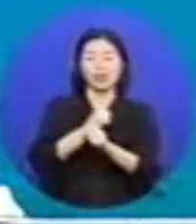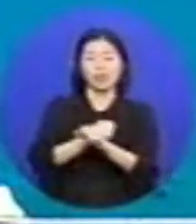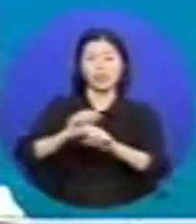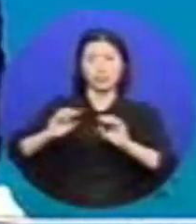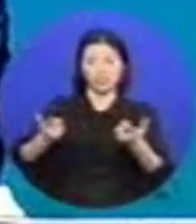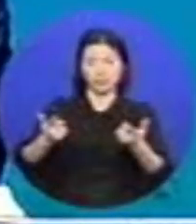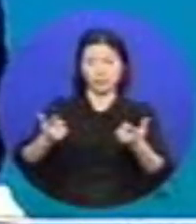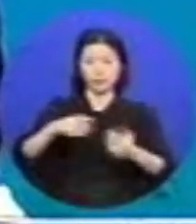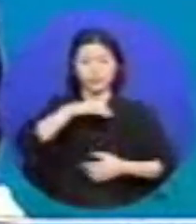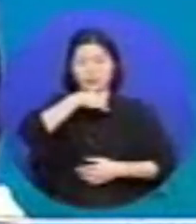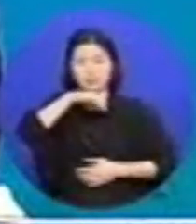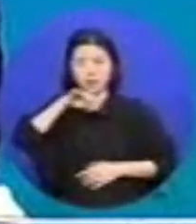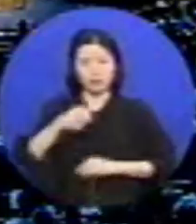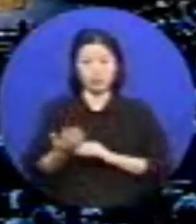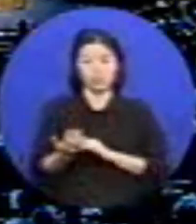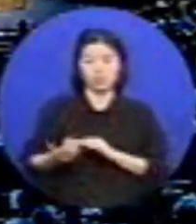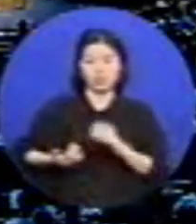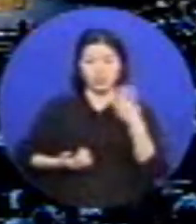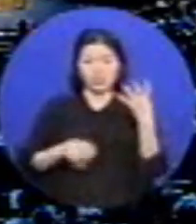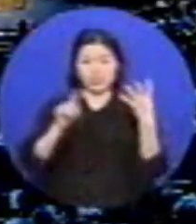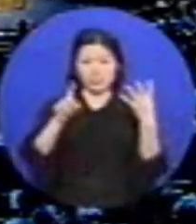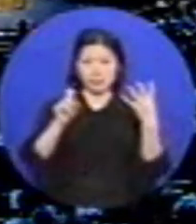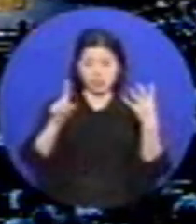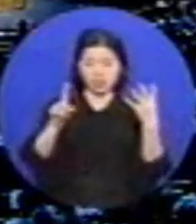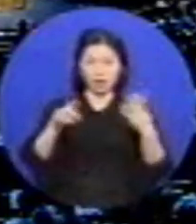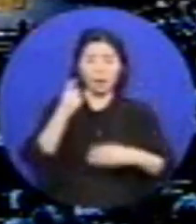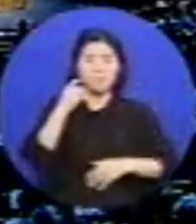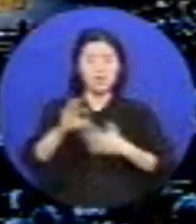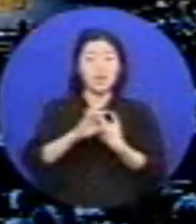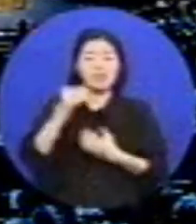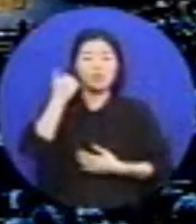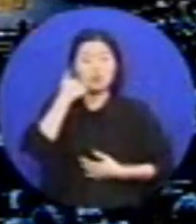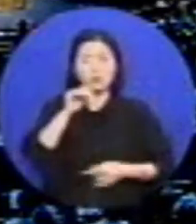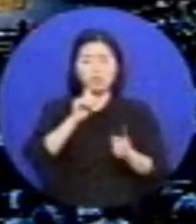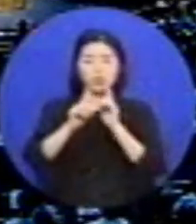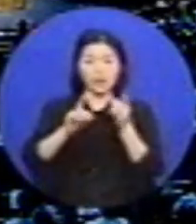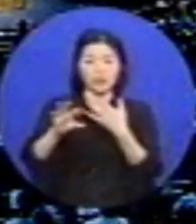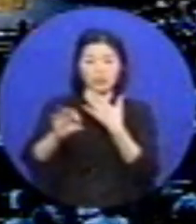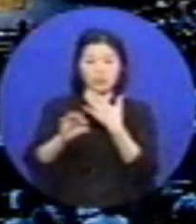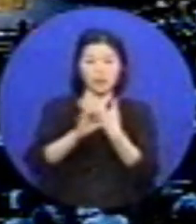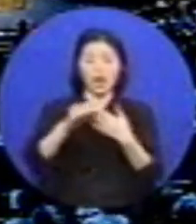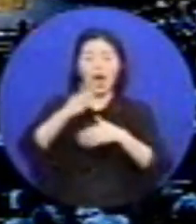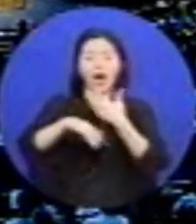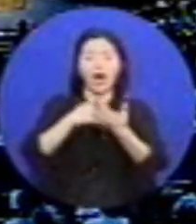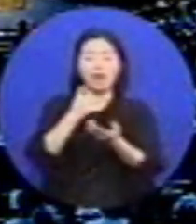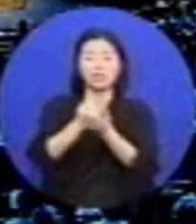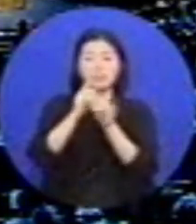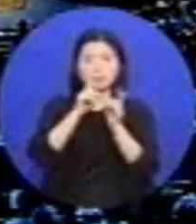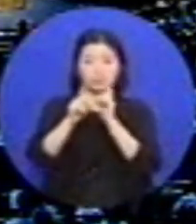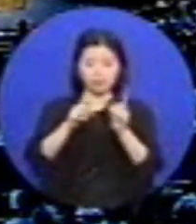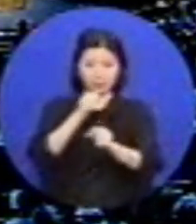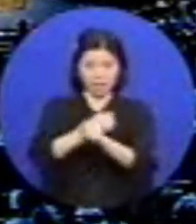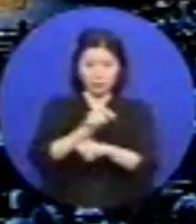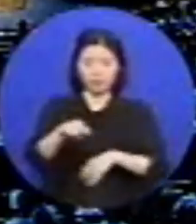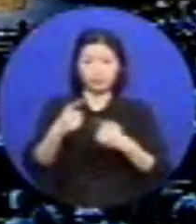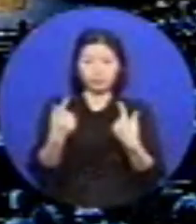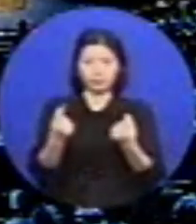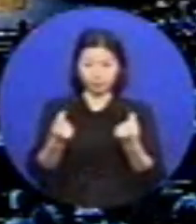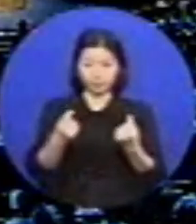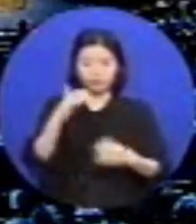베드로전서 4장 11절에 보면, 만일 누가 말하려면 하나님의 말씀을 하는 것 같이 하고,